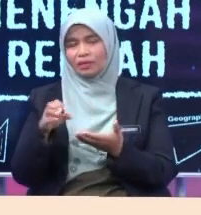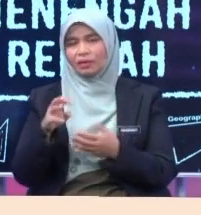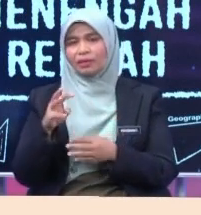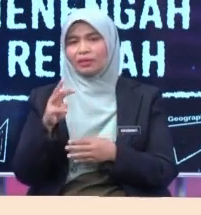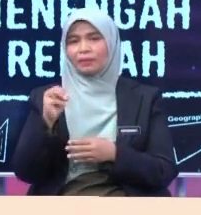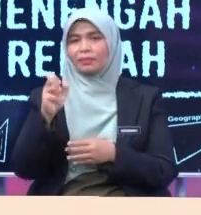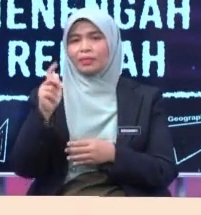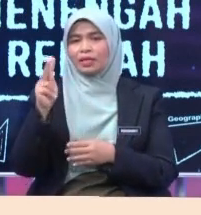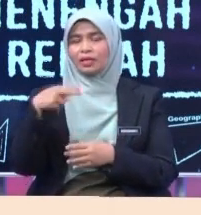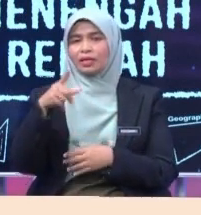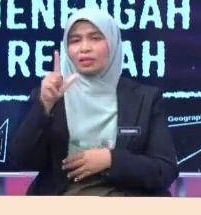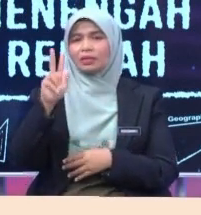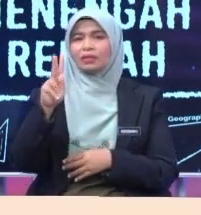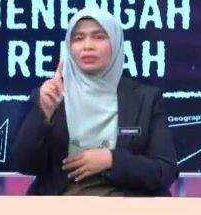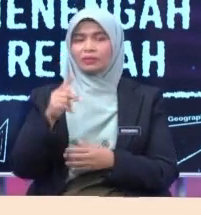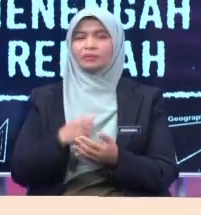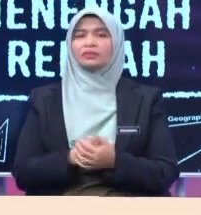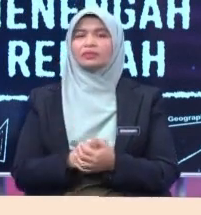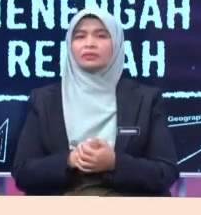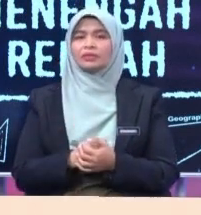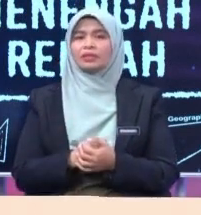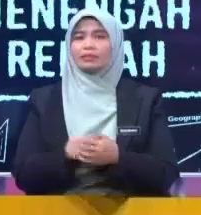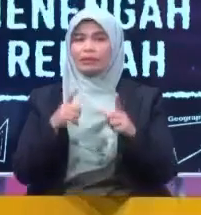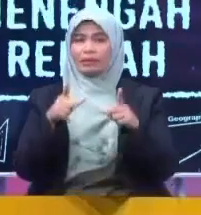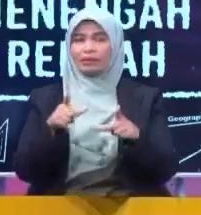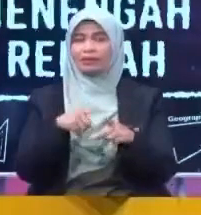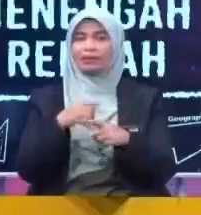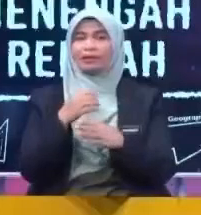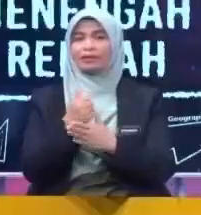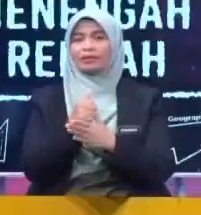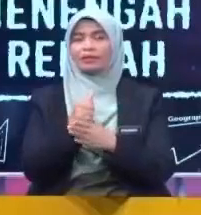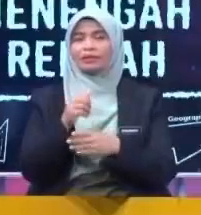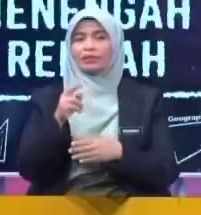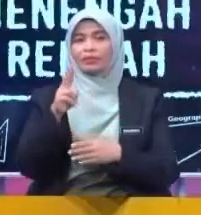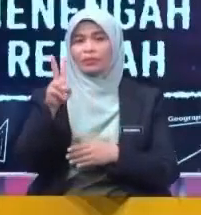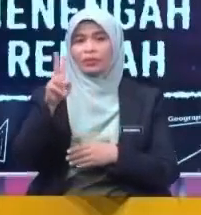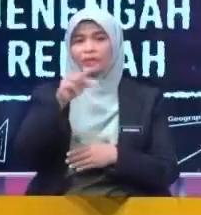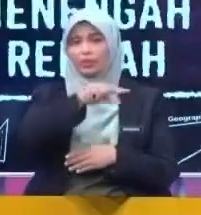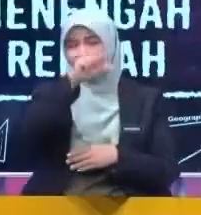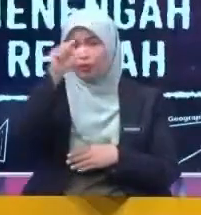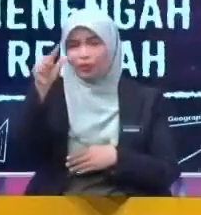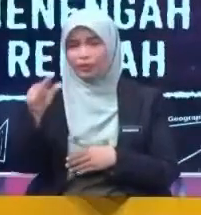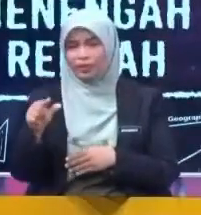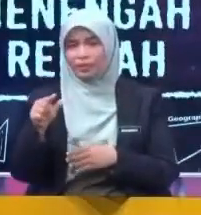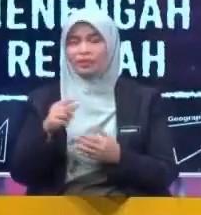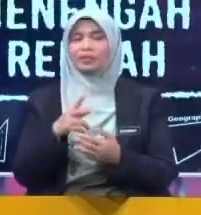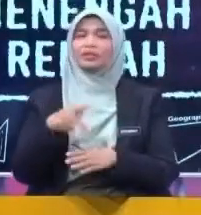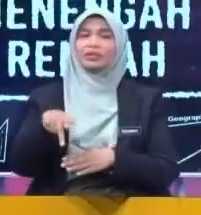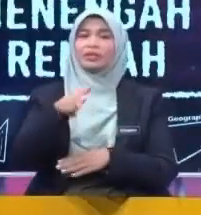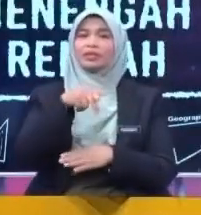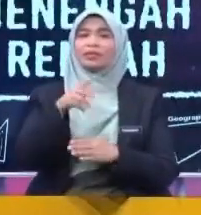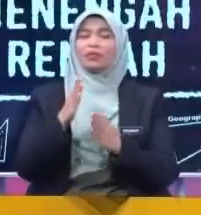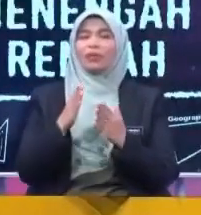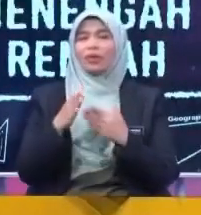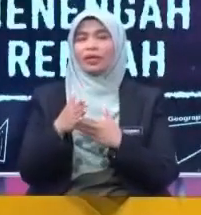Dan Ya'juj Ma'juj ni diterangkan di dalam Al-Quran, terletak di antara dua gunung. Dan sebenarnya gunung itu dikelilingi oleh dinding